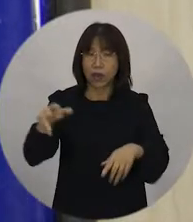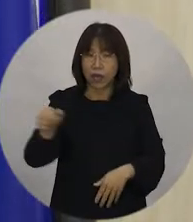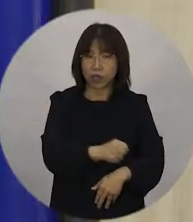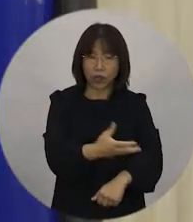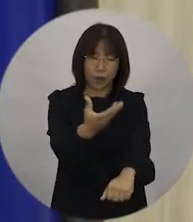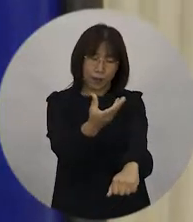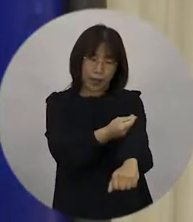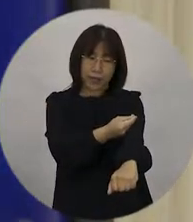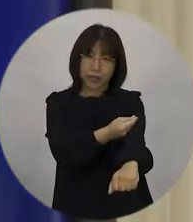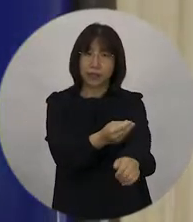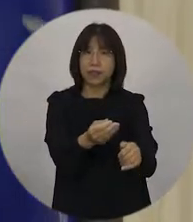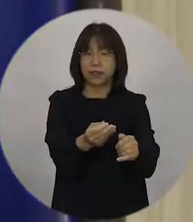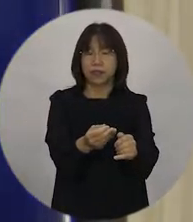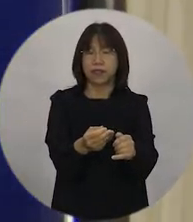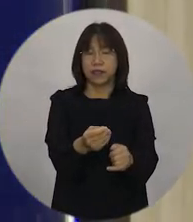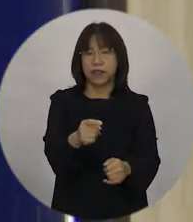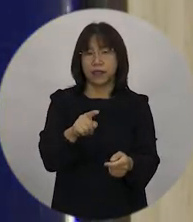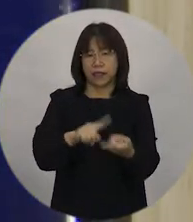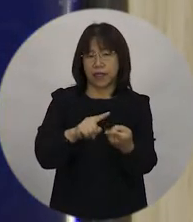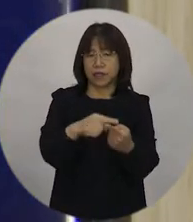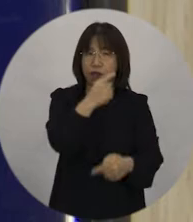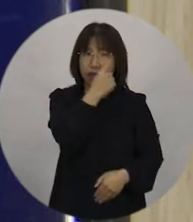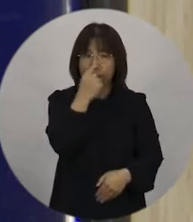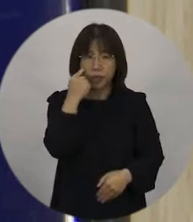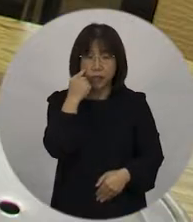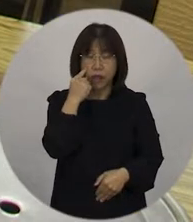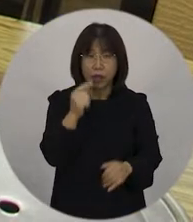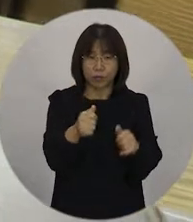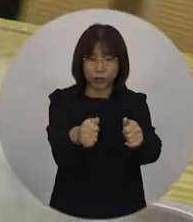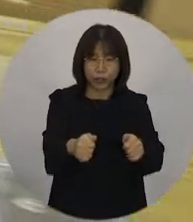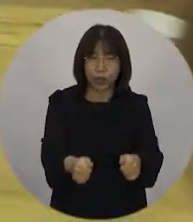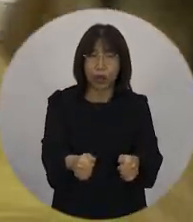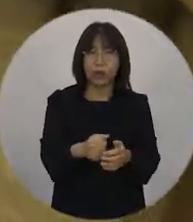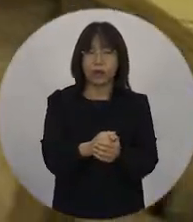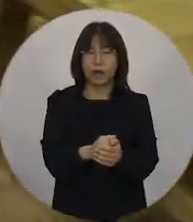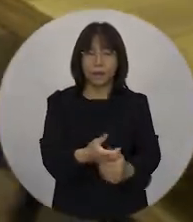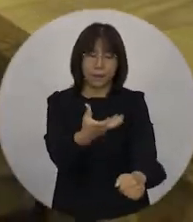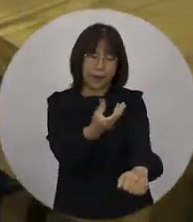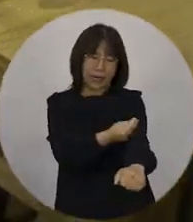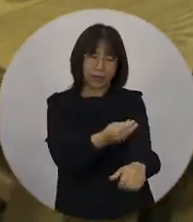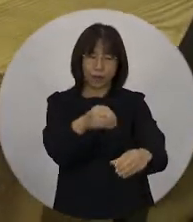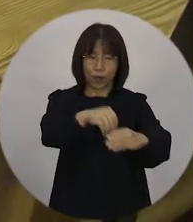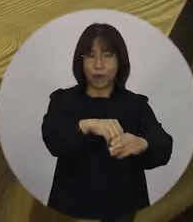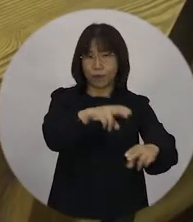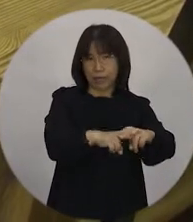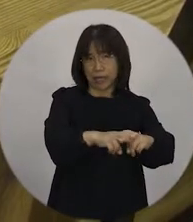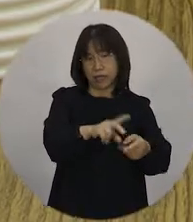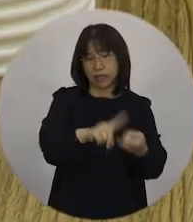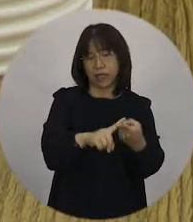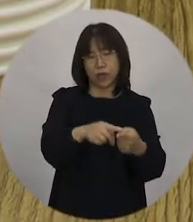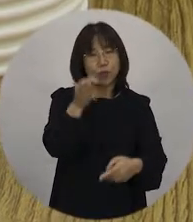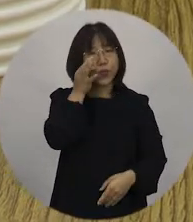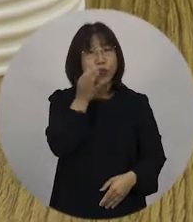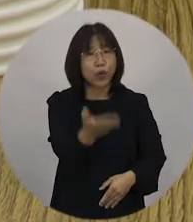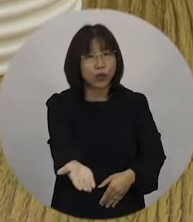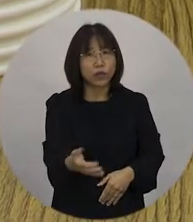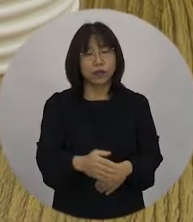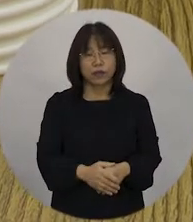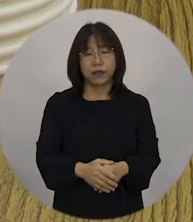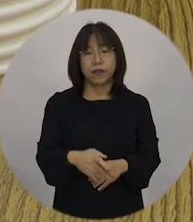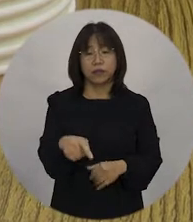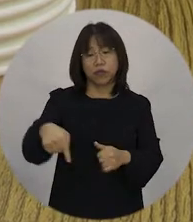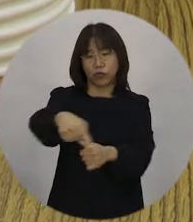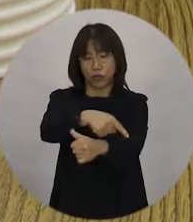여부를 확인한 뒤 배부한 안내판을 각 테이블에 설치하고 백신 접종 완료자가 포함된 자리라는 사실을 표시하면